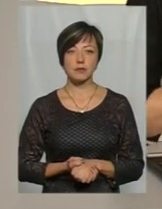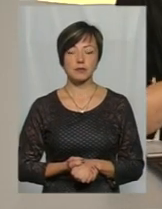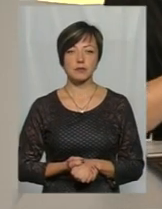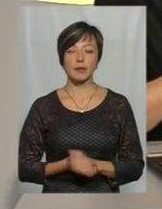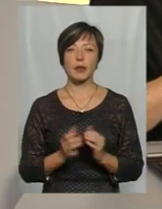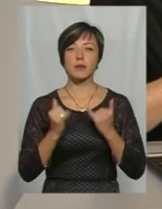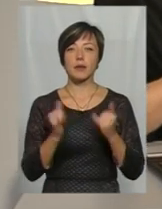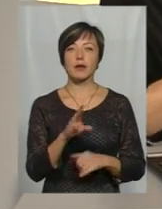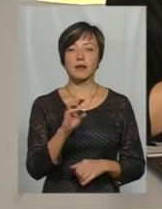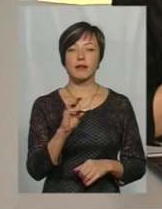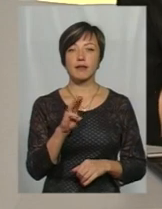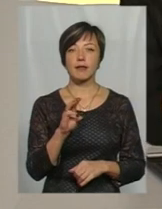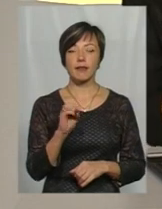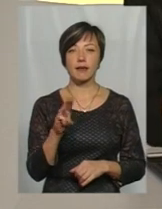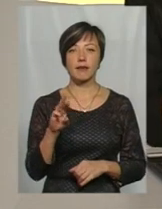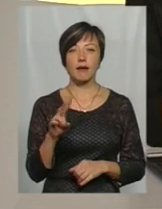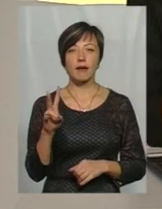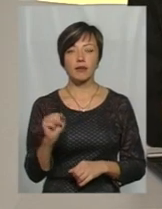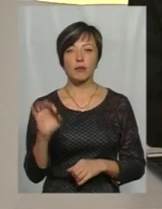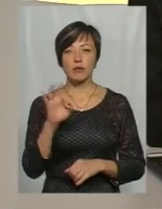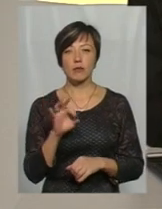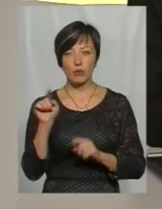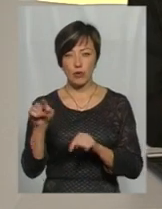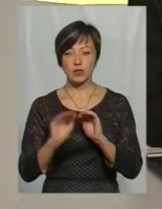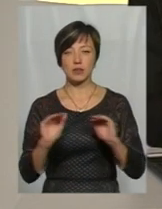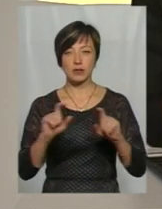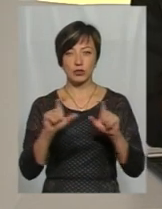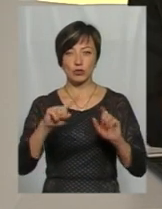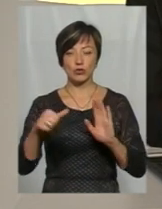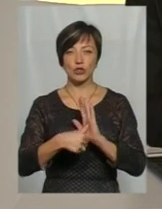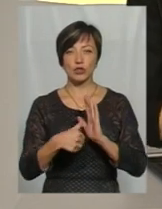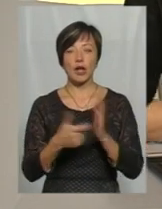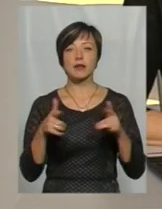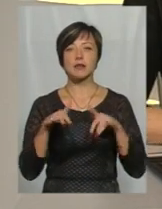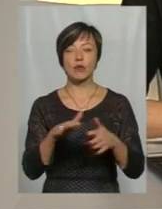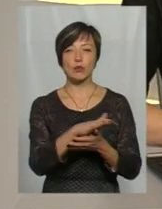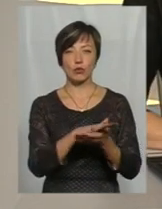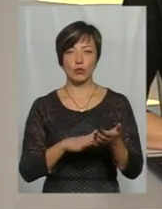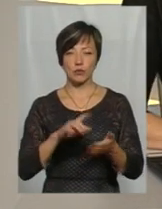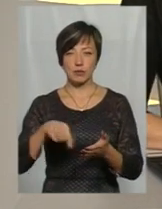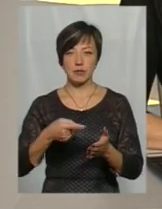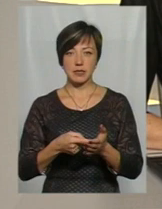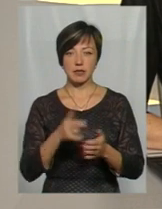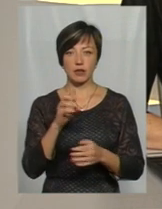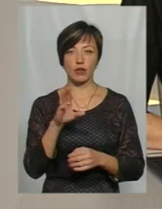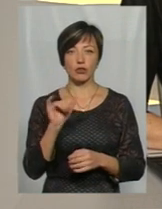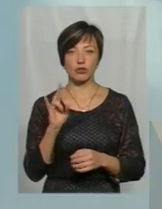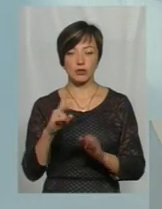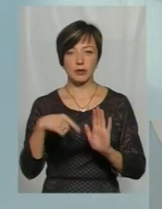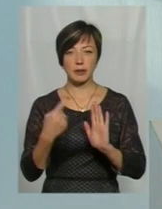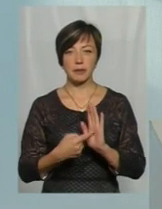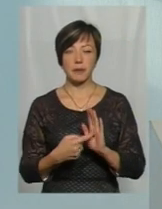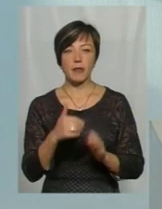Пані Тетяно, стосовно Нетішина, які протиепідемічні заходи вживались, а може ще продовжуються в місті? Ну, перш за